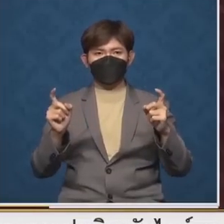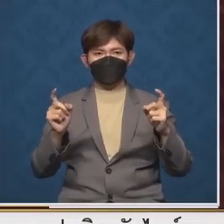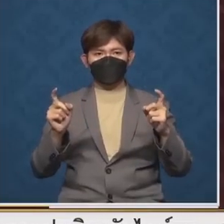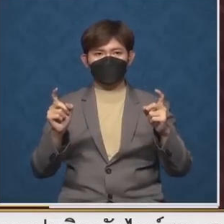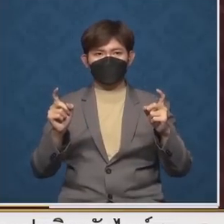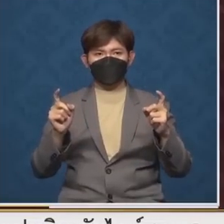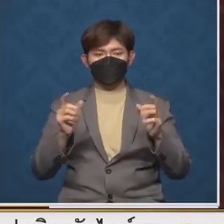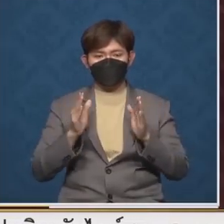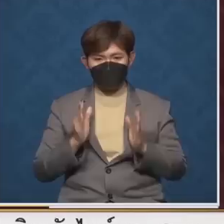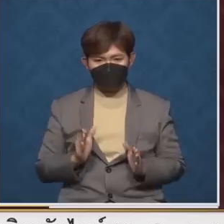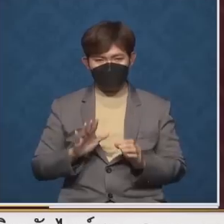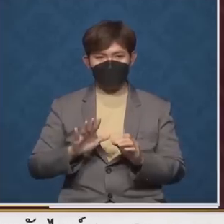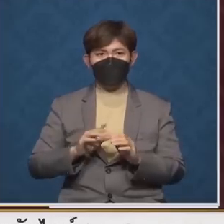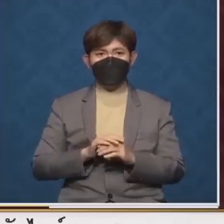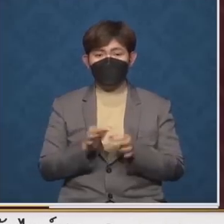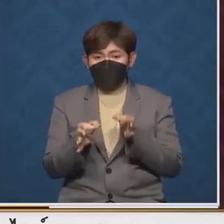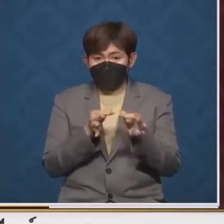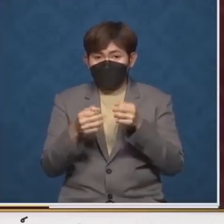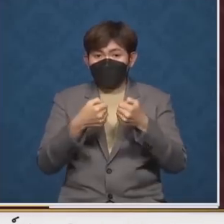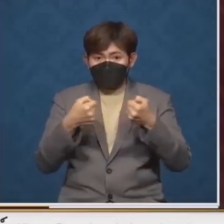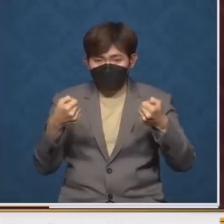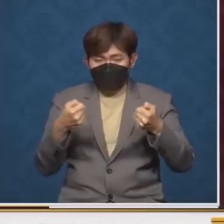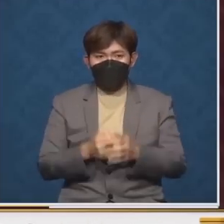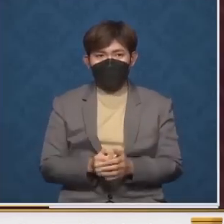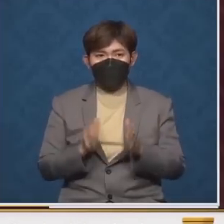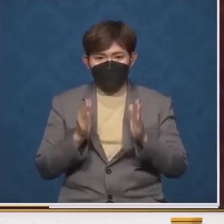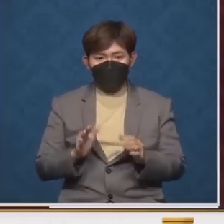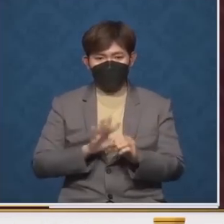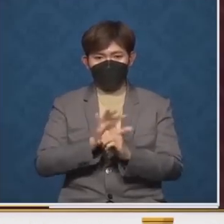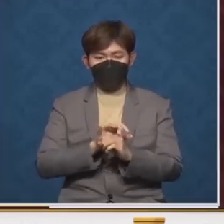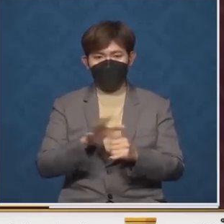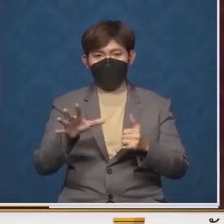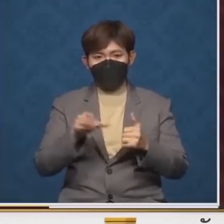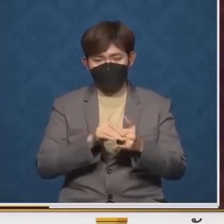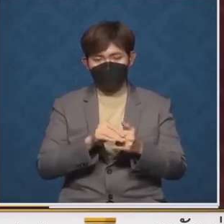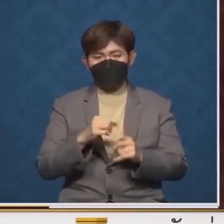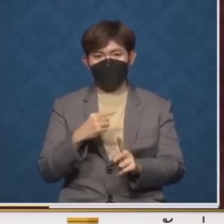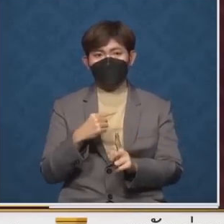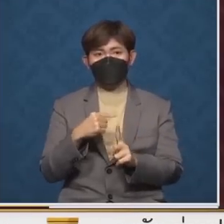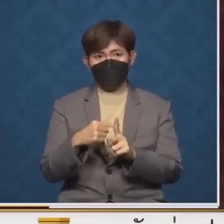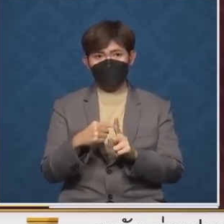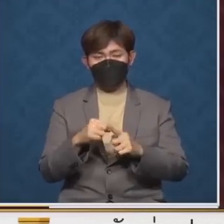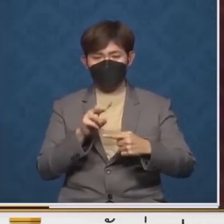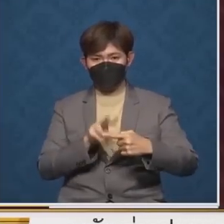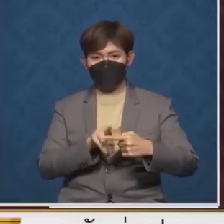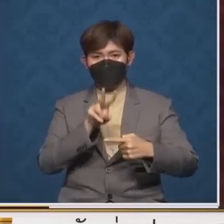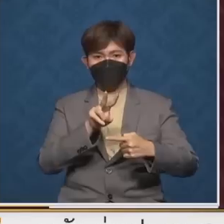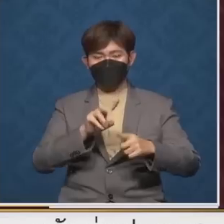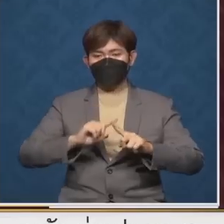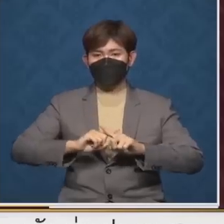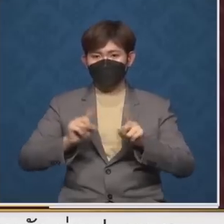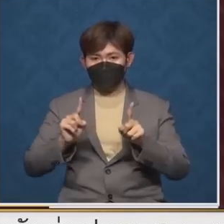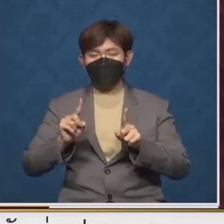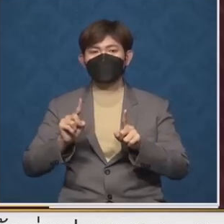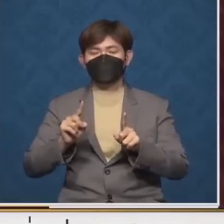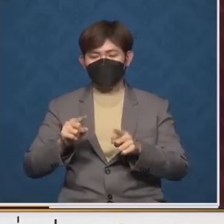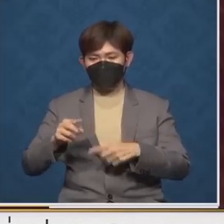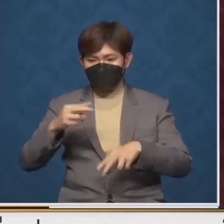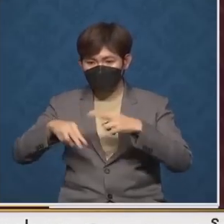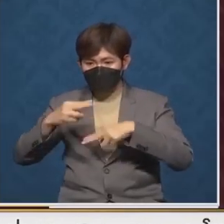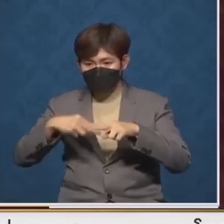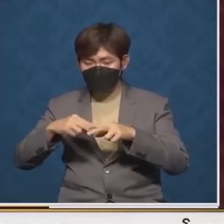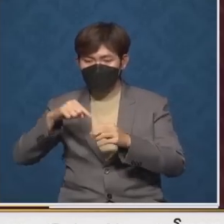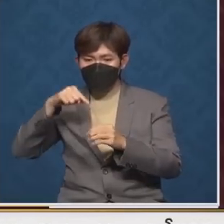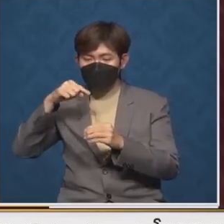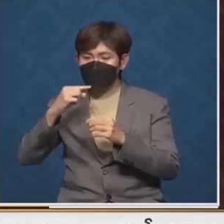คนมีเชือนอธิบายใหฟังด้วยนะครับมีเชือ covid เป็บวกนะครับแต่ผลการตรวจกับเป็นลบไม่มี